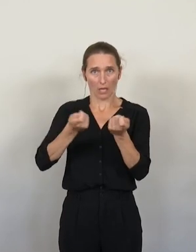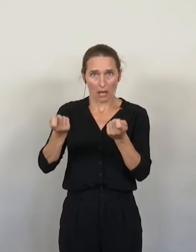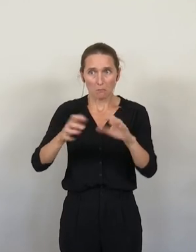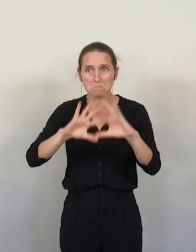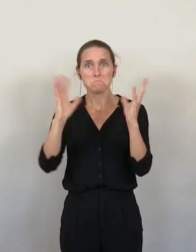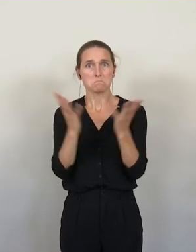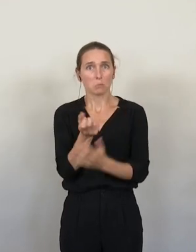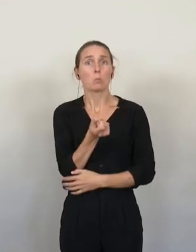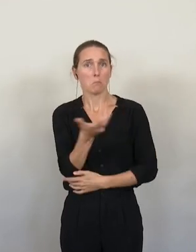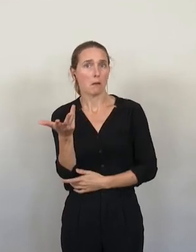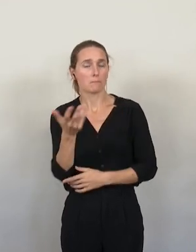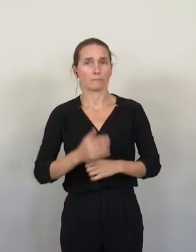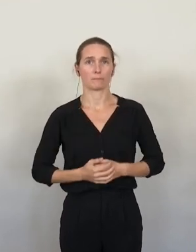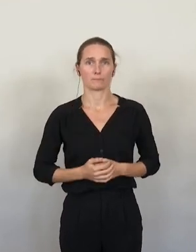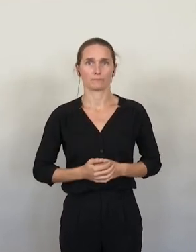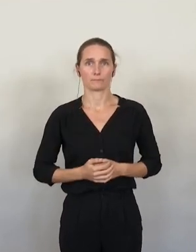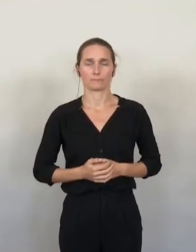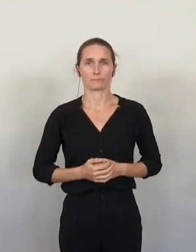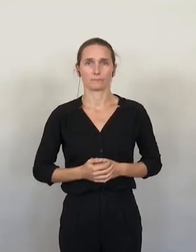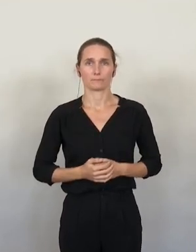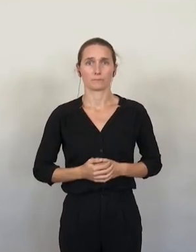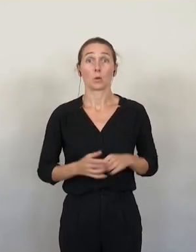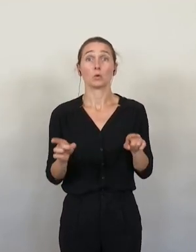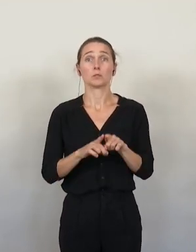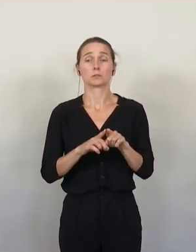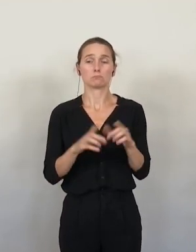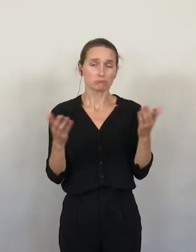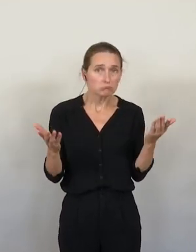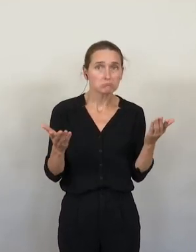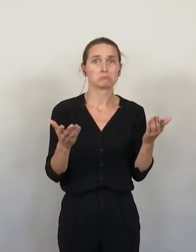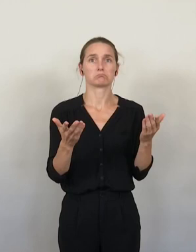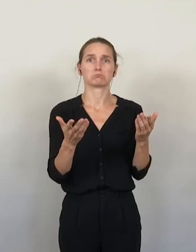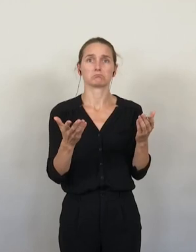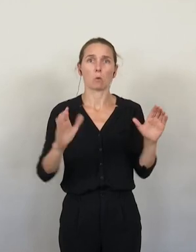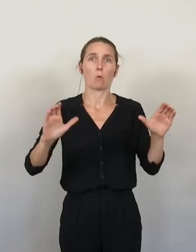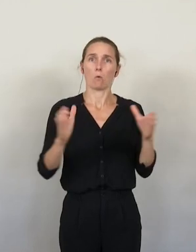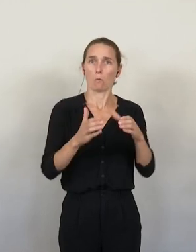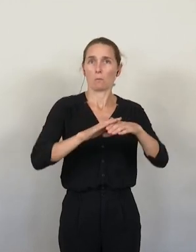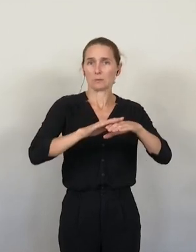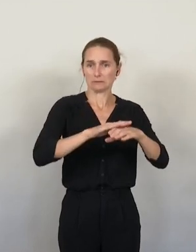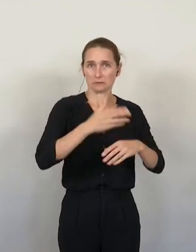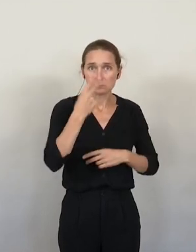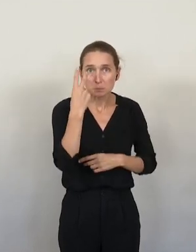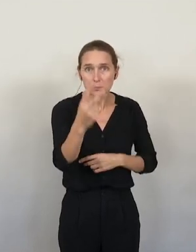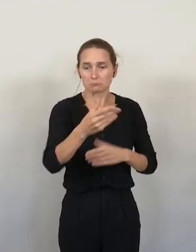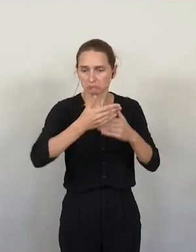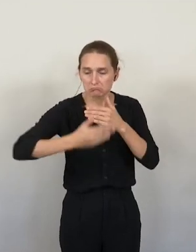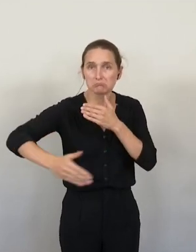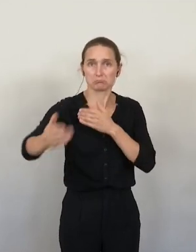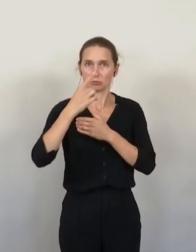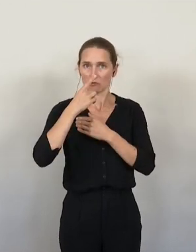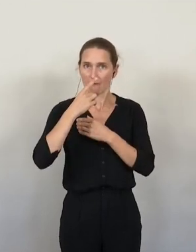sanitaires publics ensuite est-il prévu par votre municipalité la mise en place d'un plan